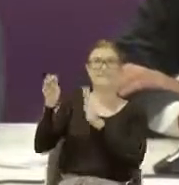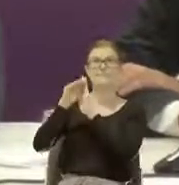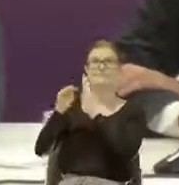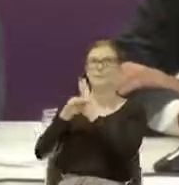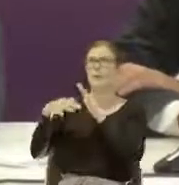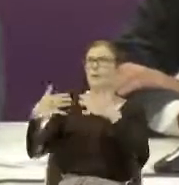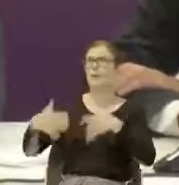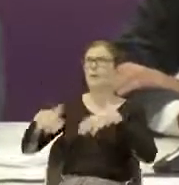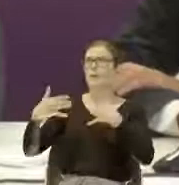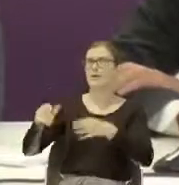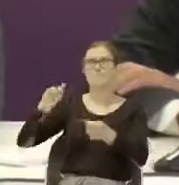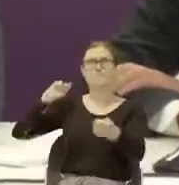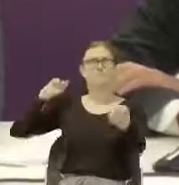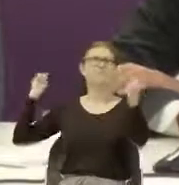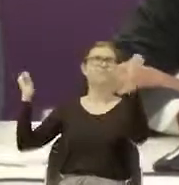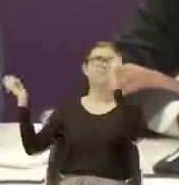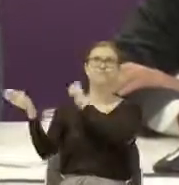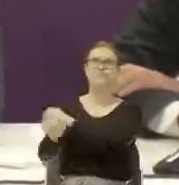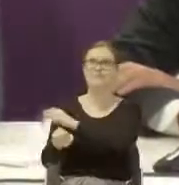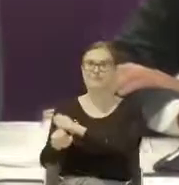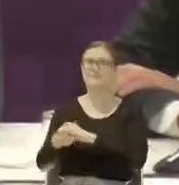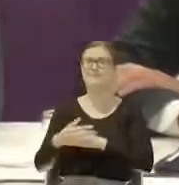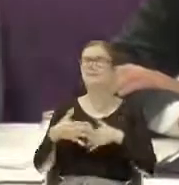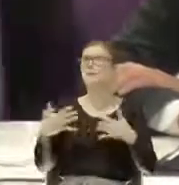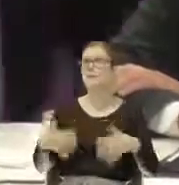Oui, nous sommes ici,